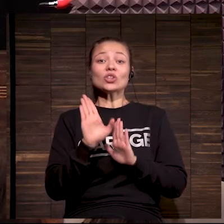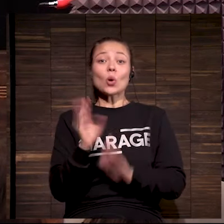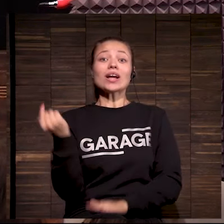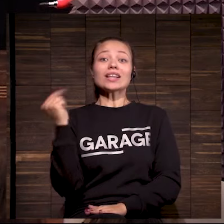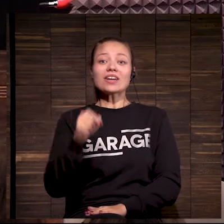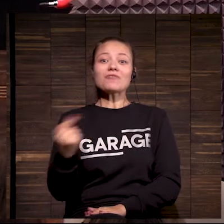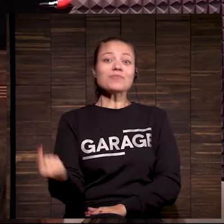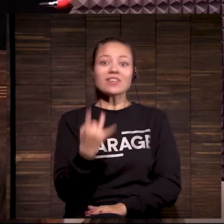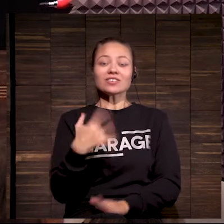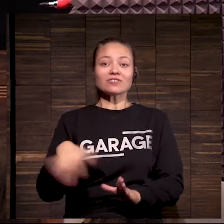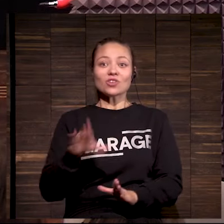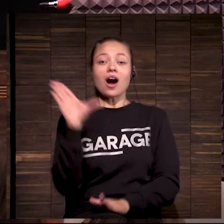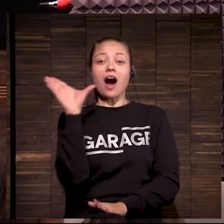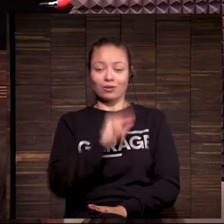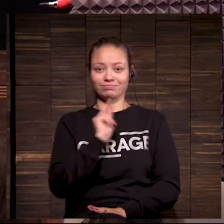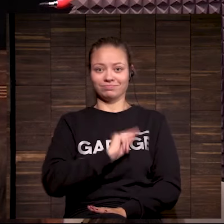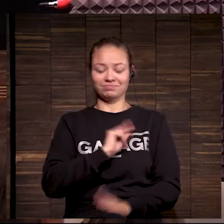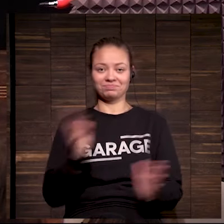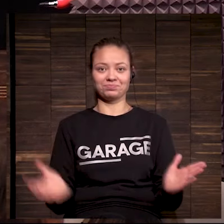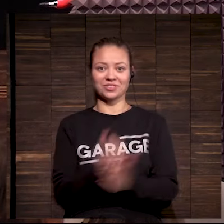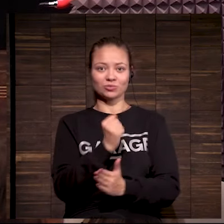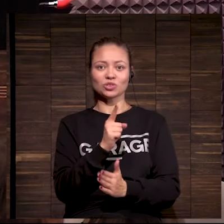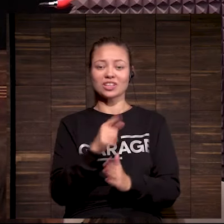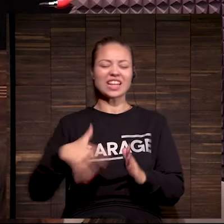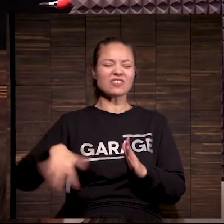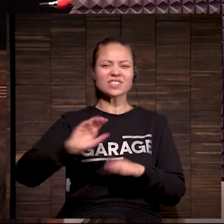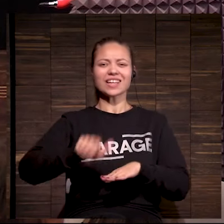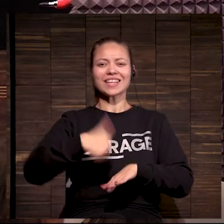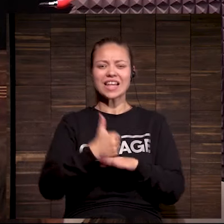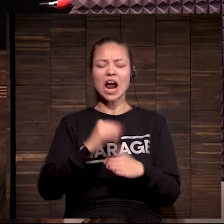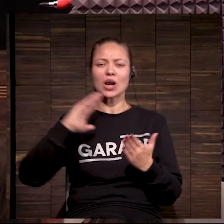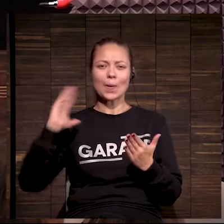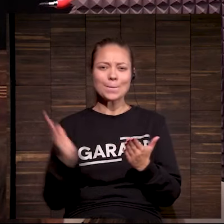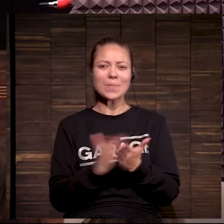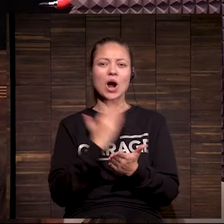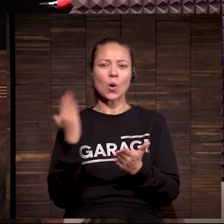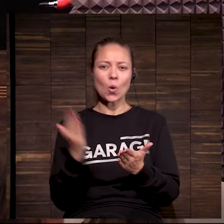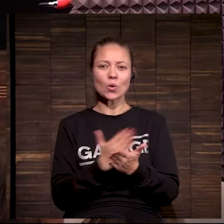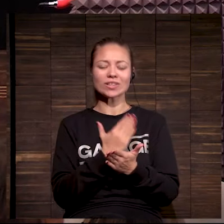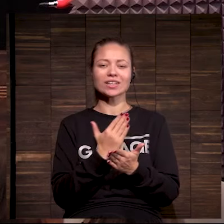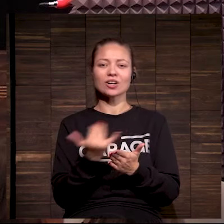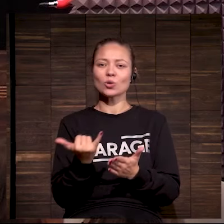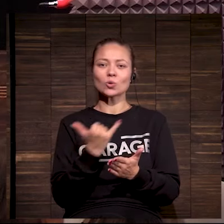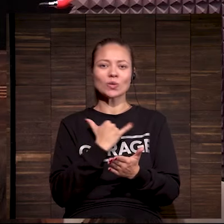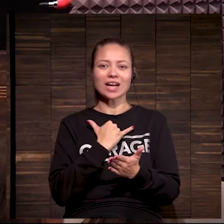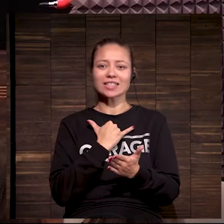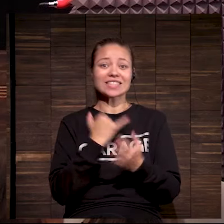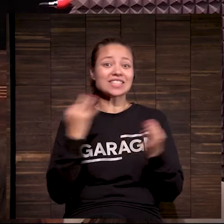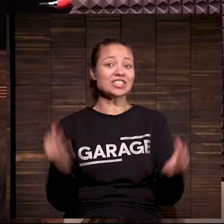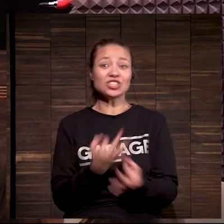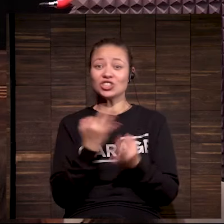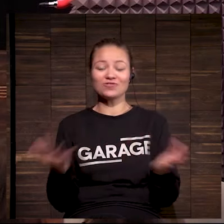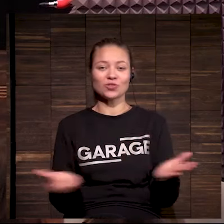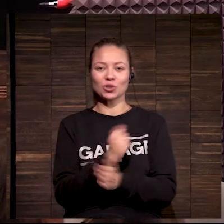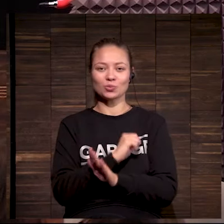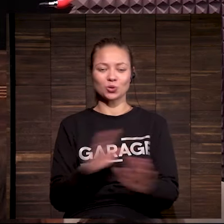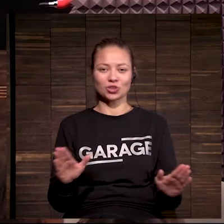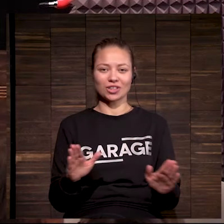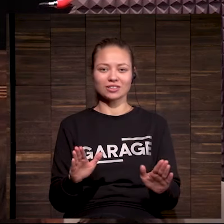впервые все сработало потому что на всех генеральных прогонах у нас ничего не получалось